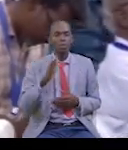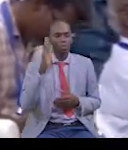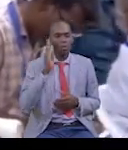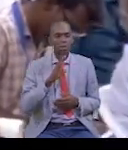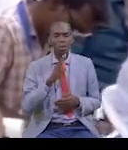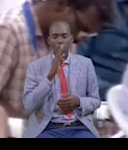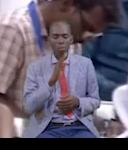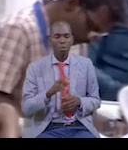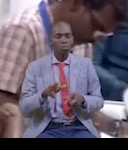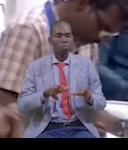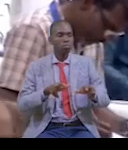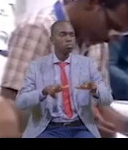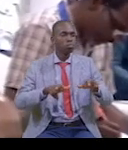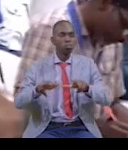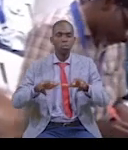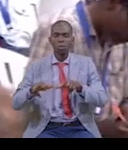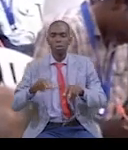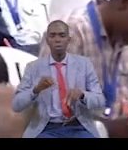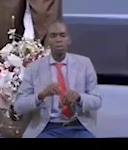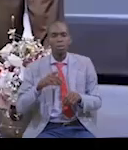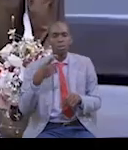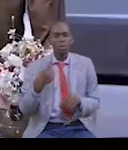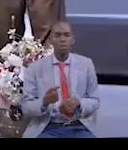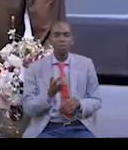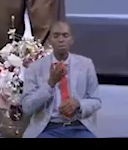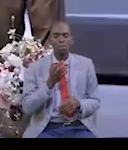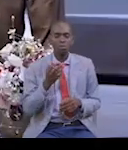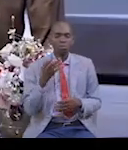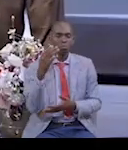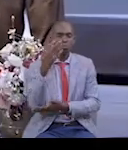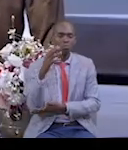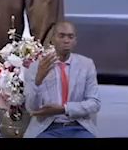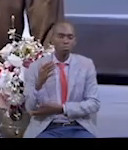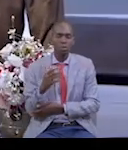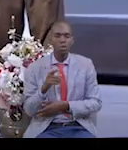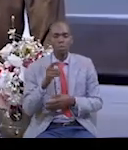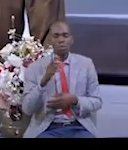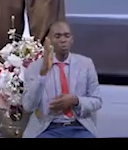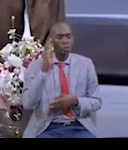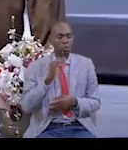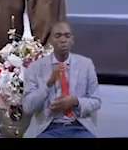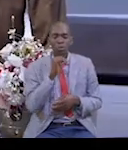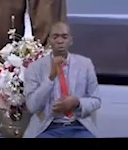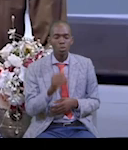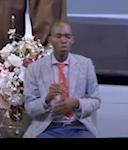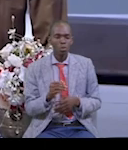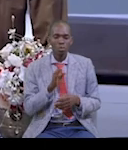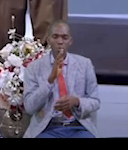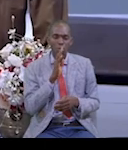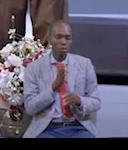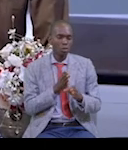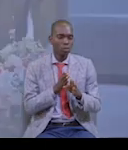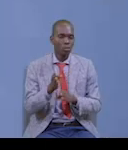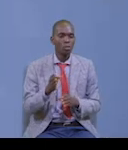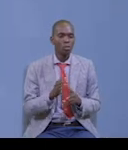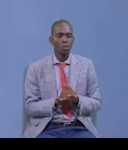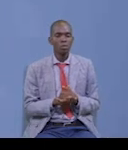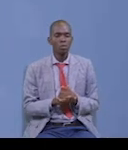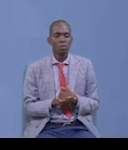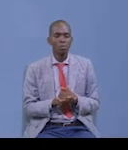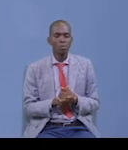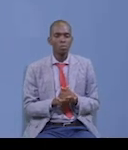bush. మీరు ఆ పొద చుట్టూ తిరుగుతుంటారంతే. You will not come straight. మీరు నేరుగా ముందుకు రాలేరు. The